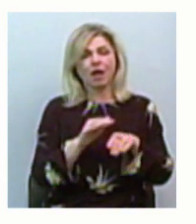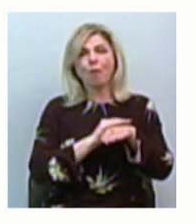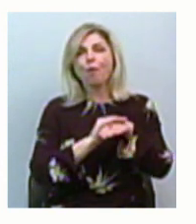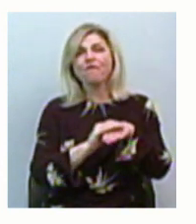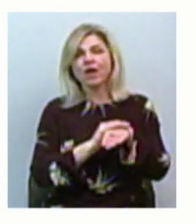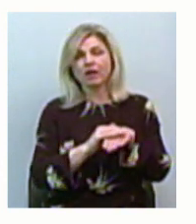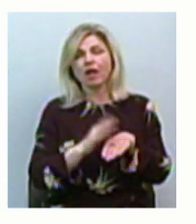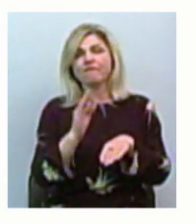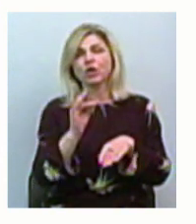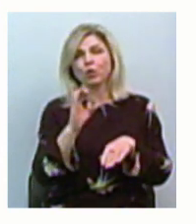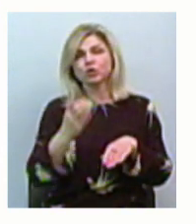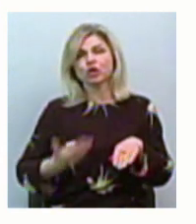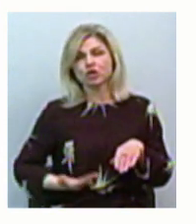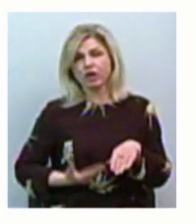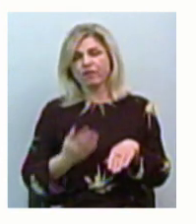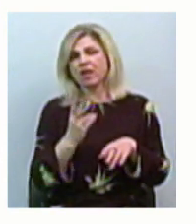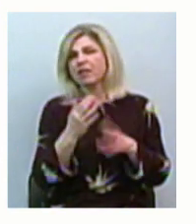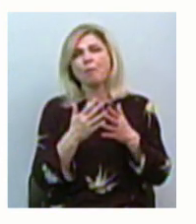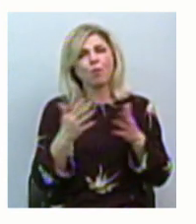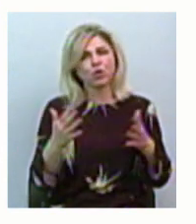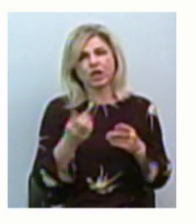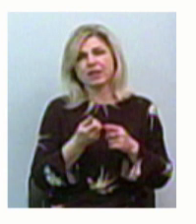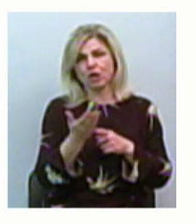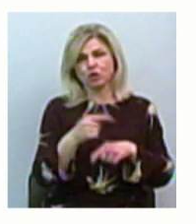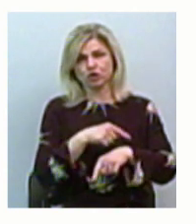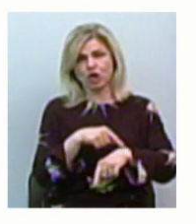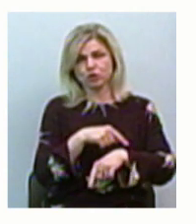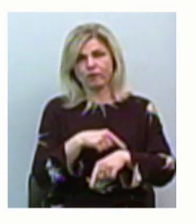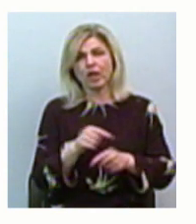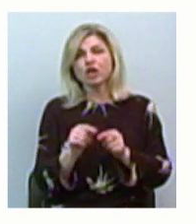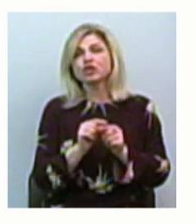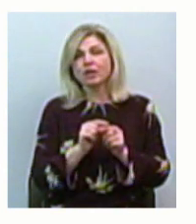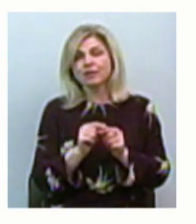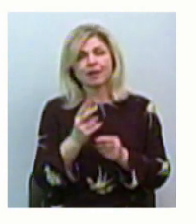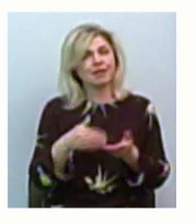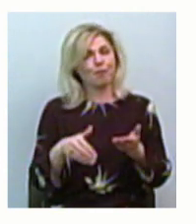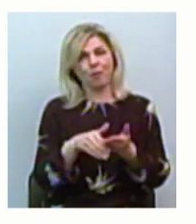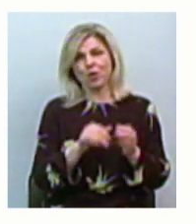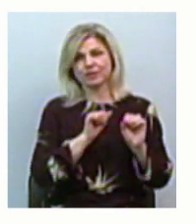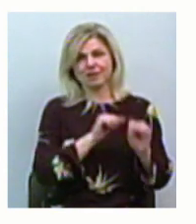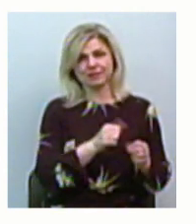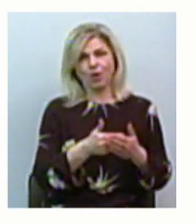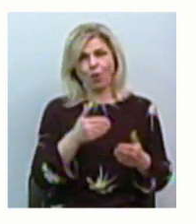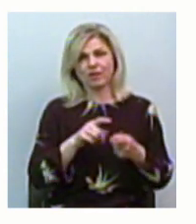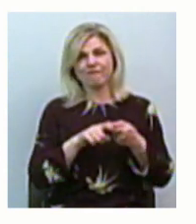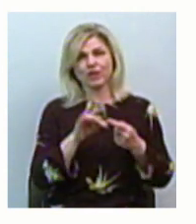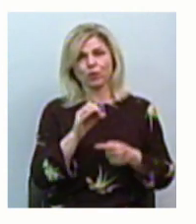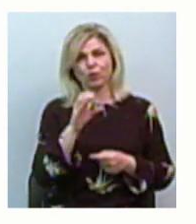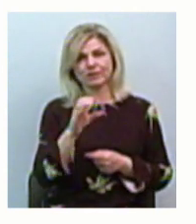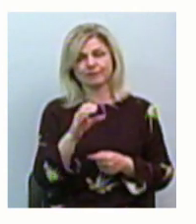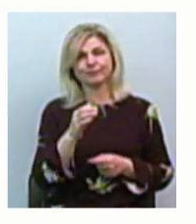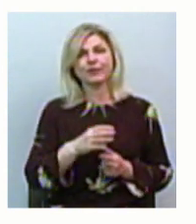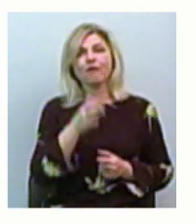вірус живе не більше кількох годин. Чесник не допоможе захиститися від вірусу. Під